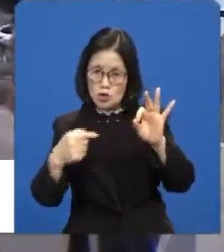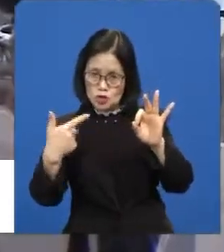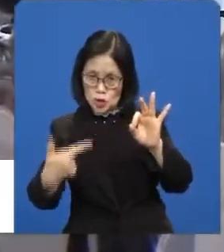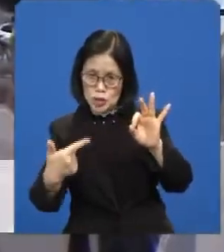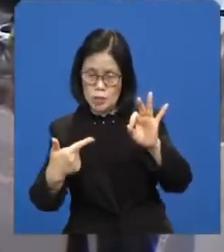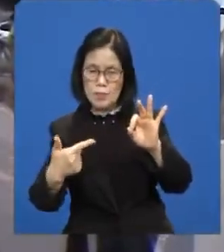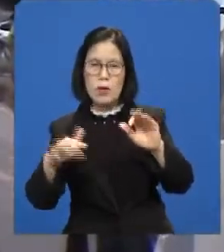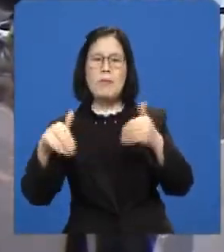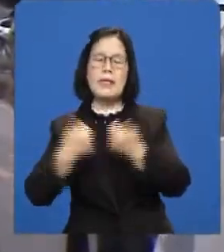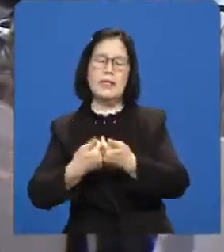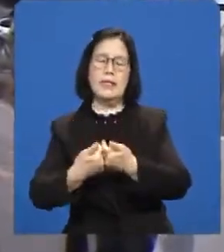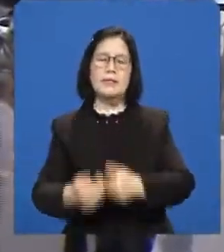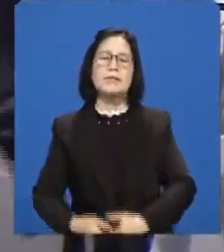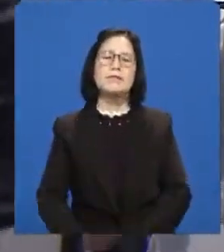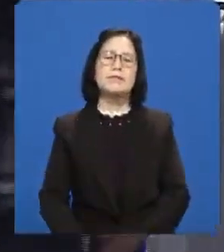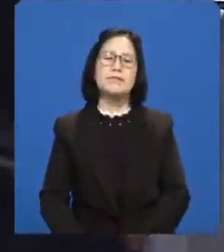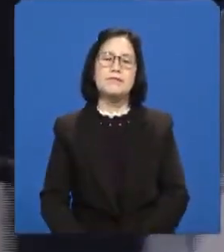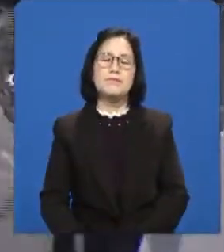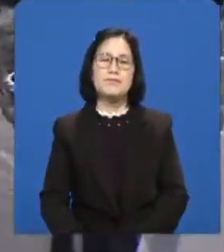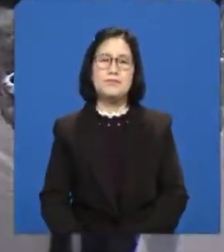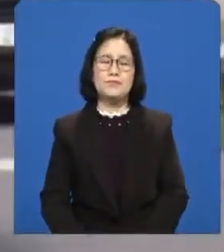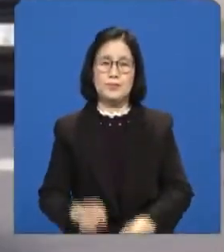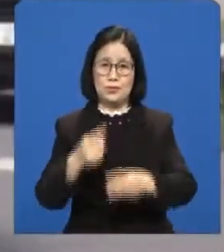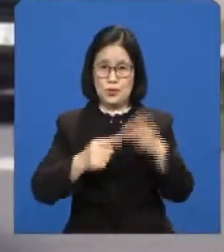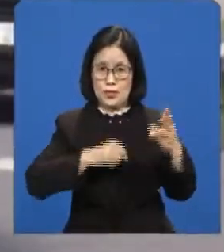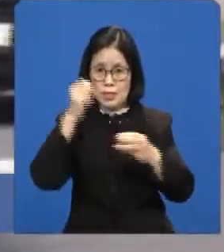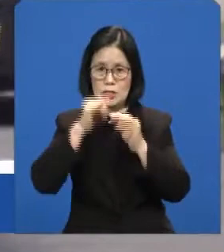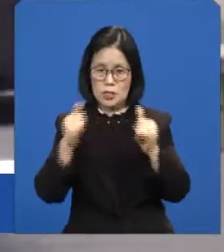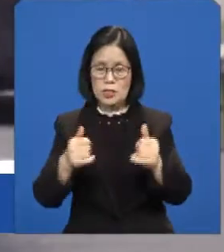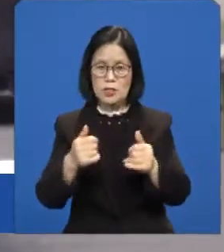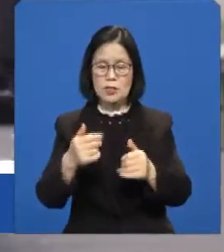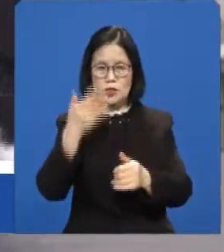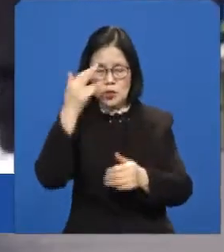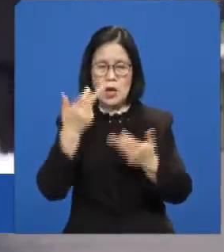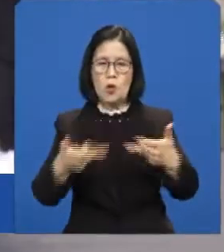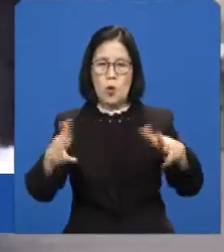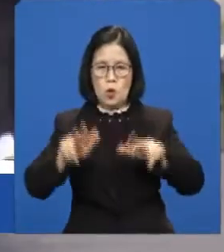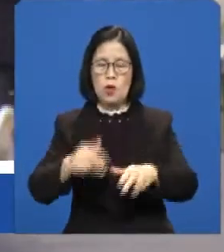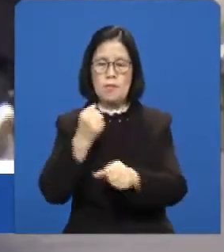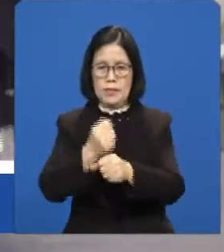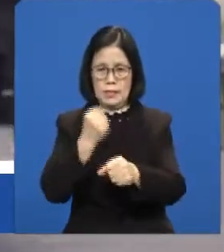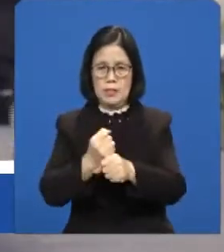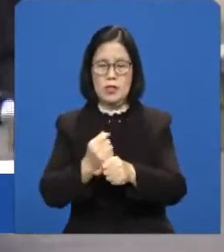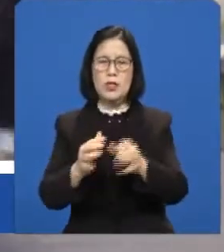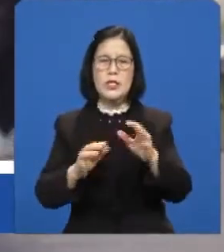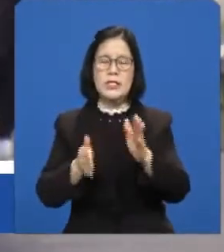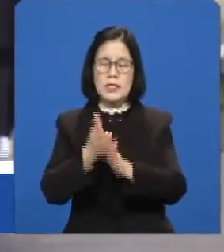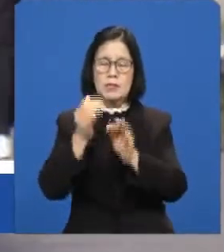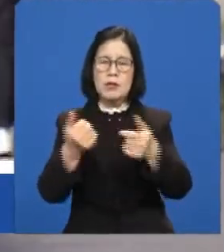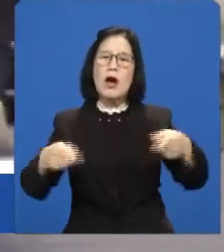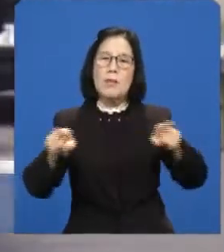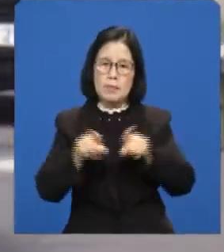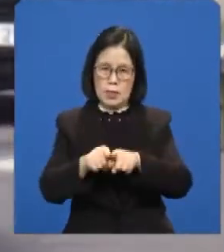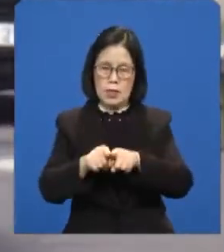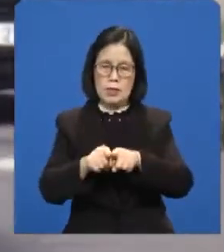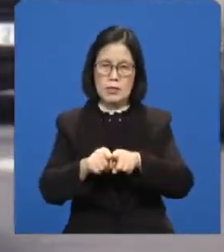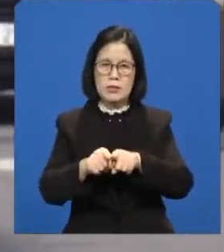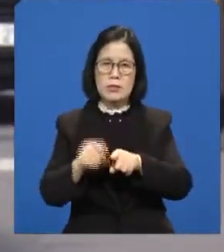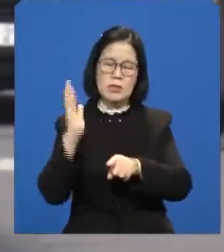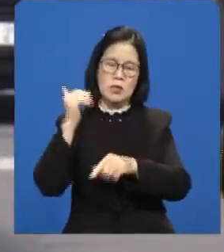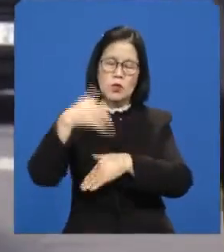반대했습니다 윤 당선인은 용산 공원을 조성해 시민과 함께하는 대통령 체를 만들겠다 는 입장이지만